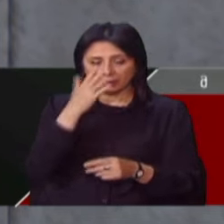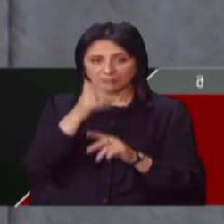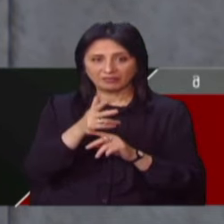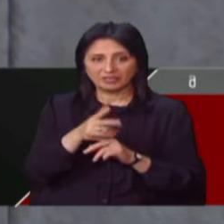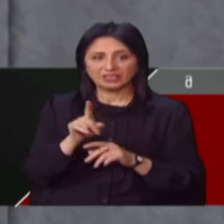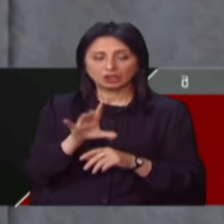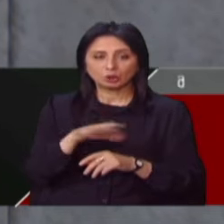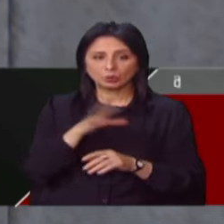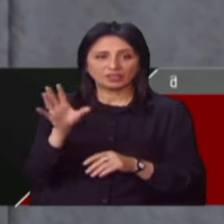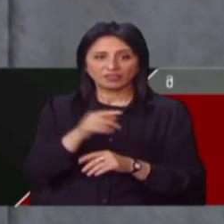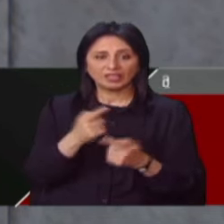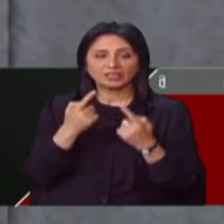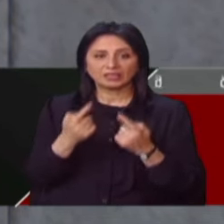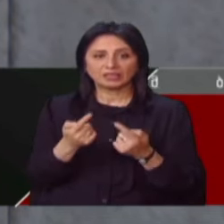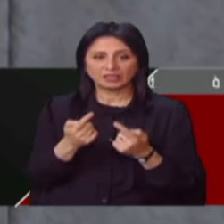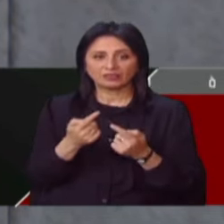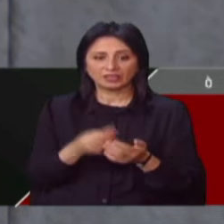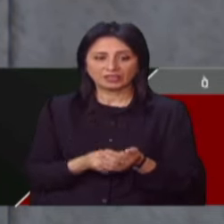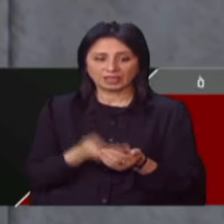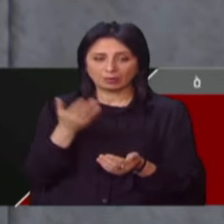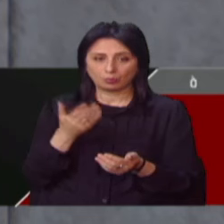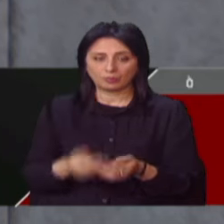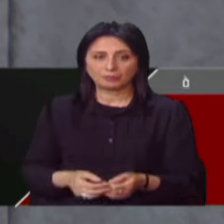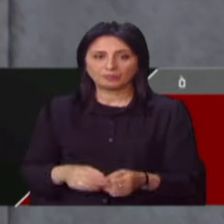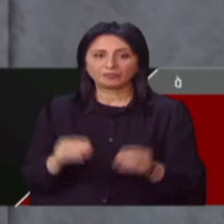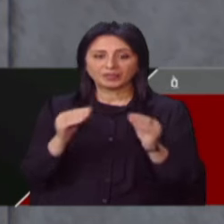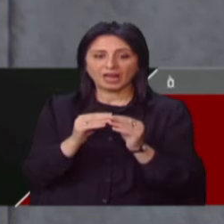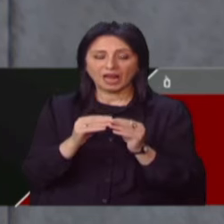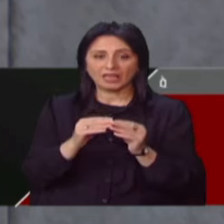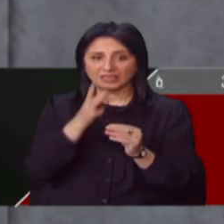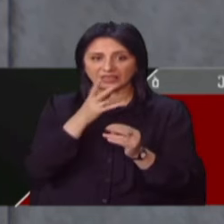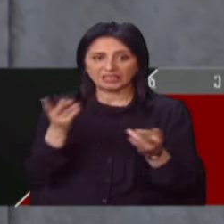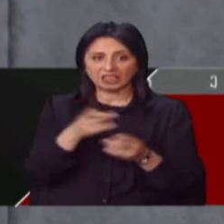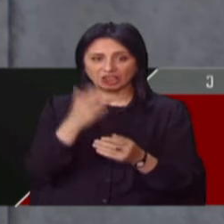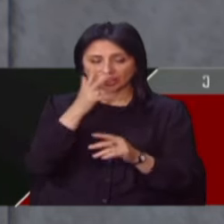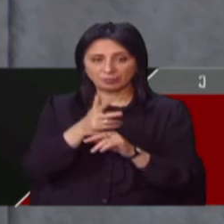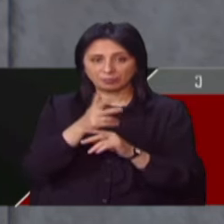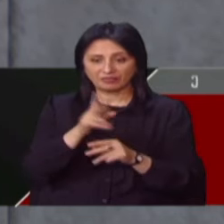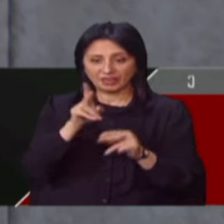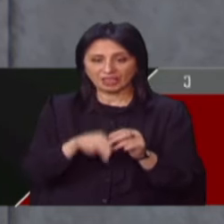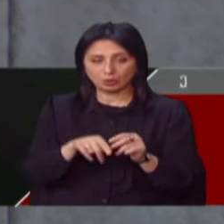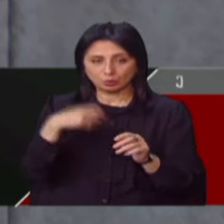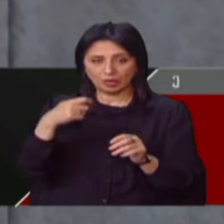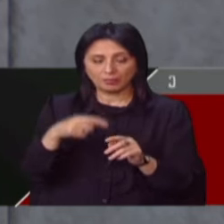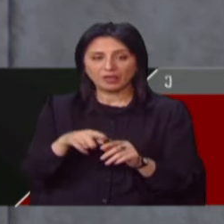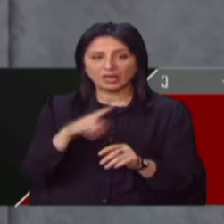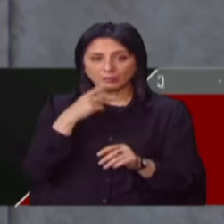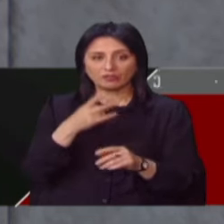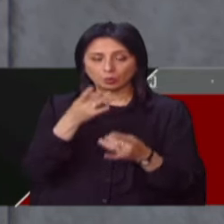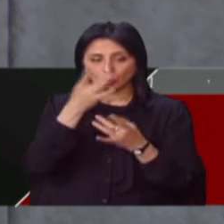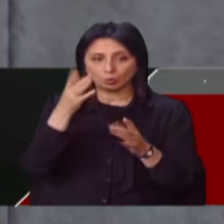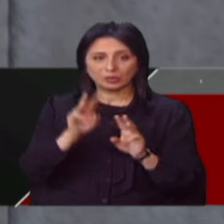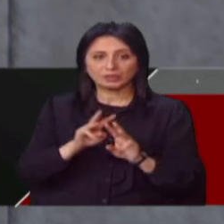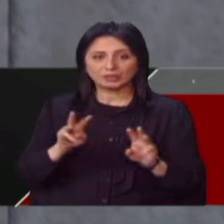რა თქმა უნდა, ყველაზე დიდი ღირებულება. 10 წელი დასჭირდა ამ ფილმის დასრულებას და რა თქმა უნდა